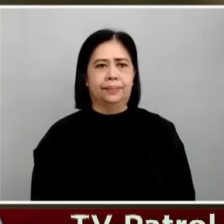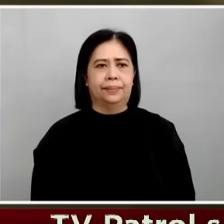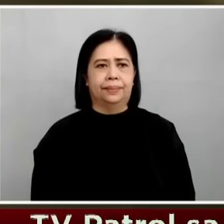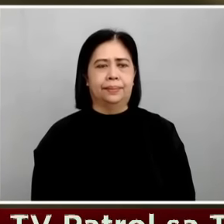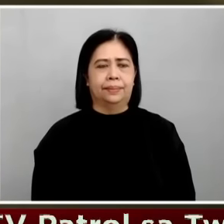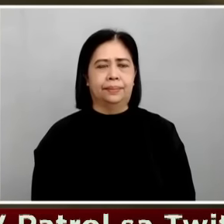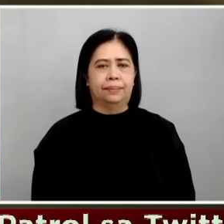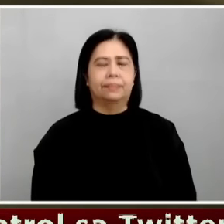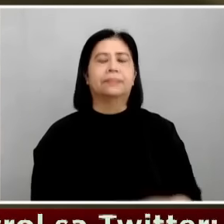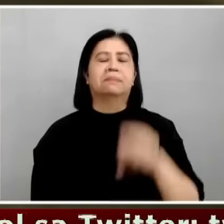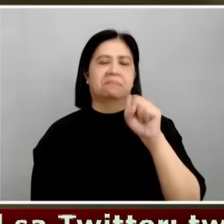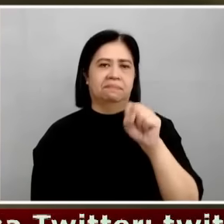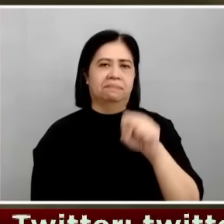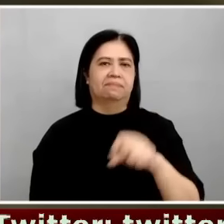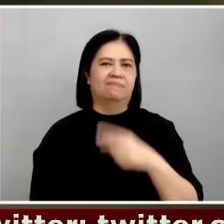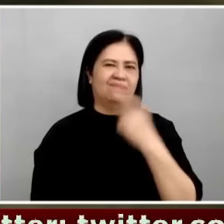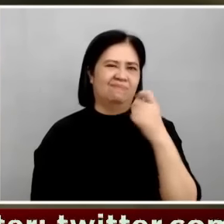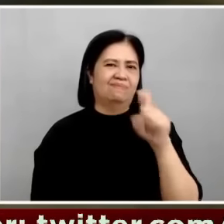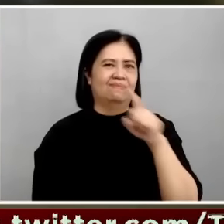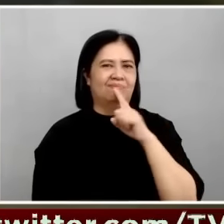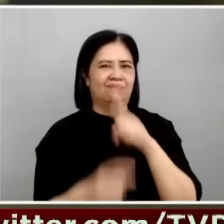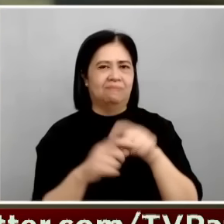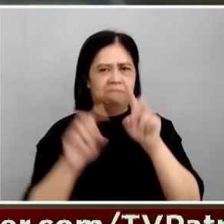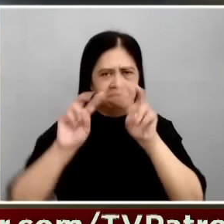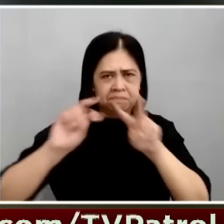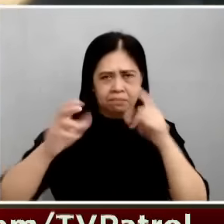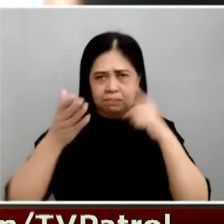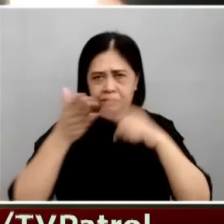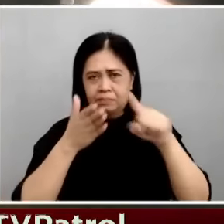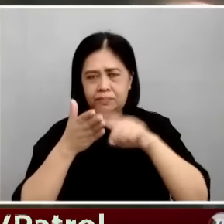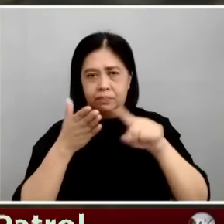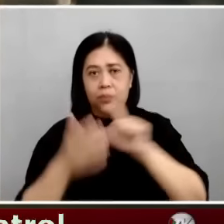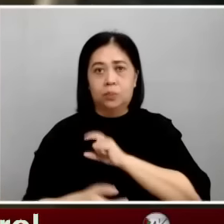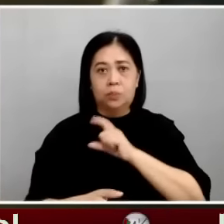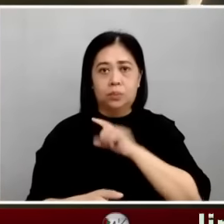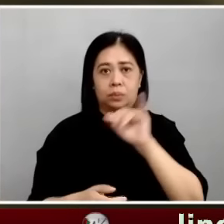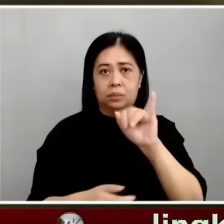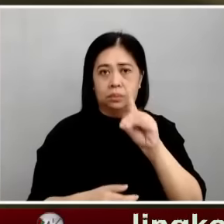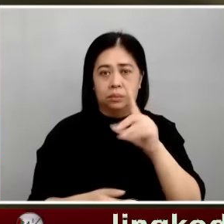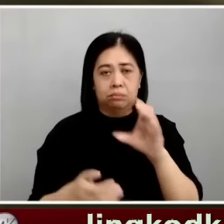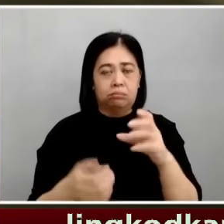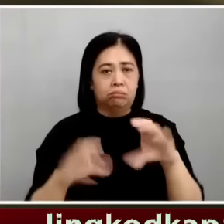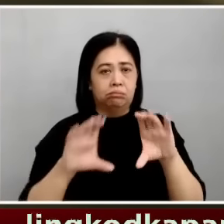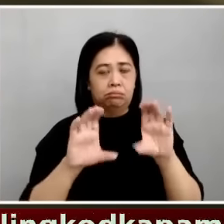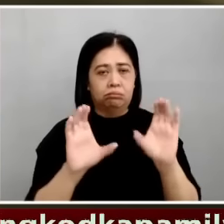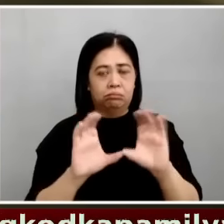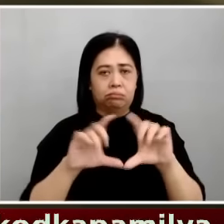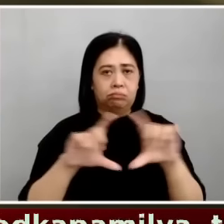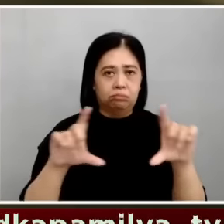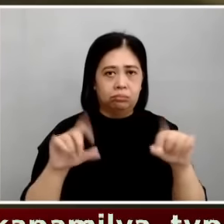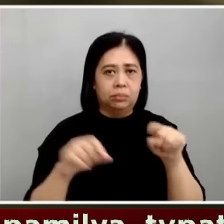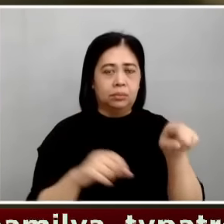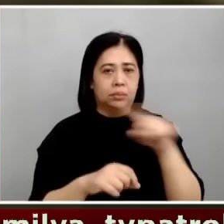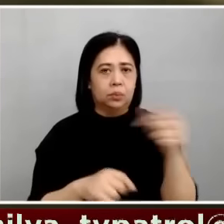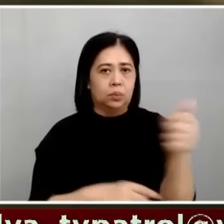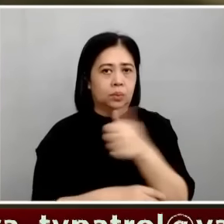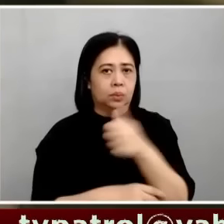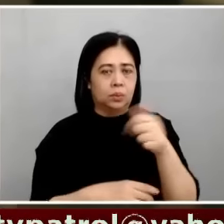Oo, kabayan. Siyempre kasi kailangan talagang posisiyen ng mga pulis yung mga identification cards ng mga dumadaang mga